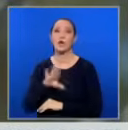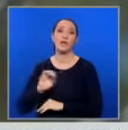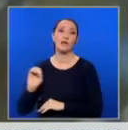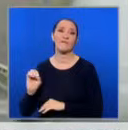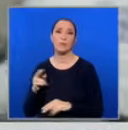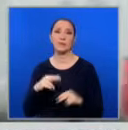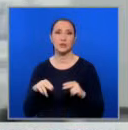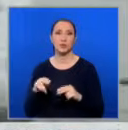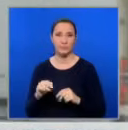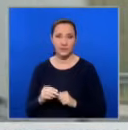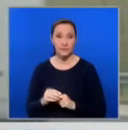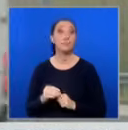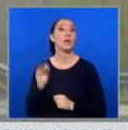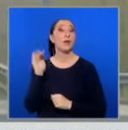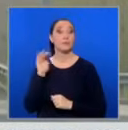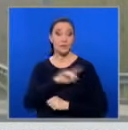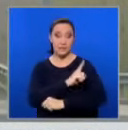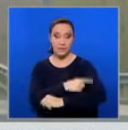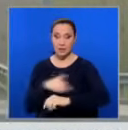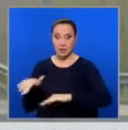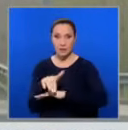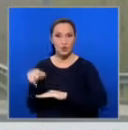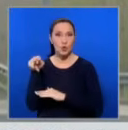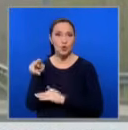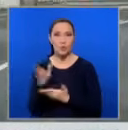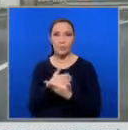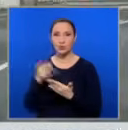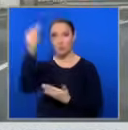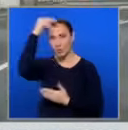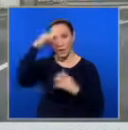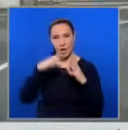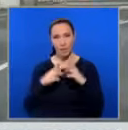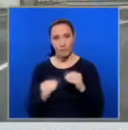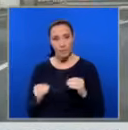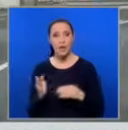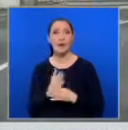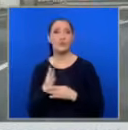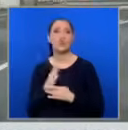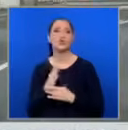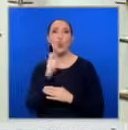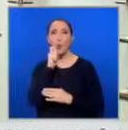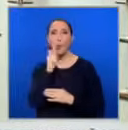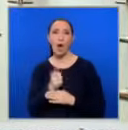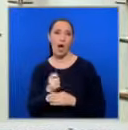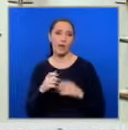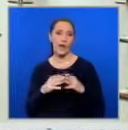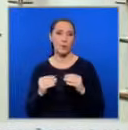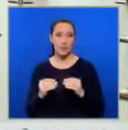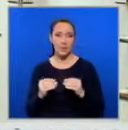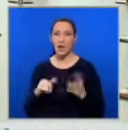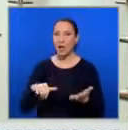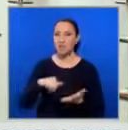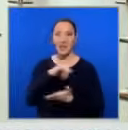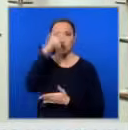Европейската комисия. Да бъде засилен граничният контрол между България и Румъния и между Унгария и Румъния. На